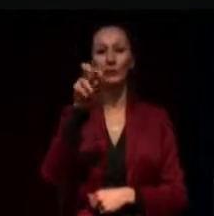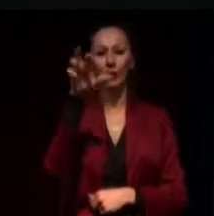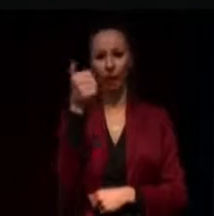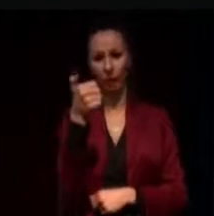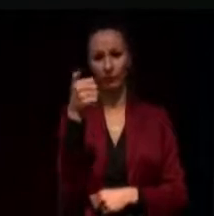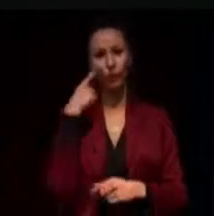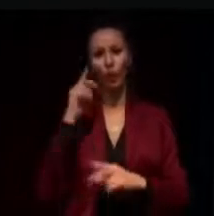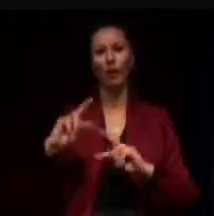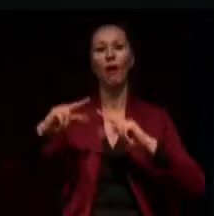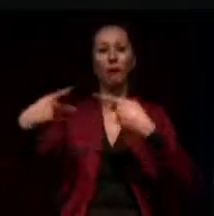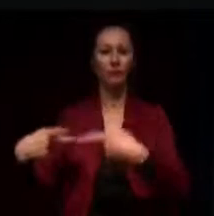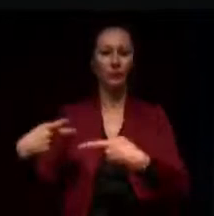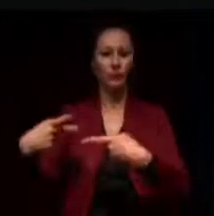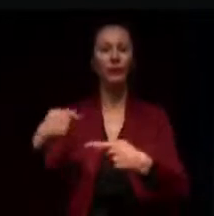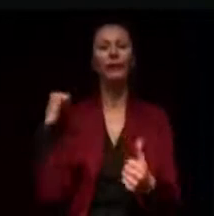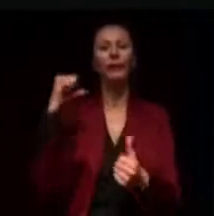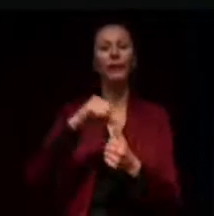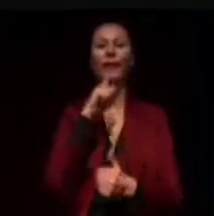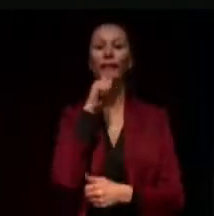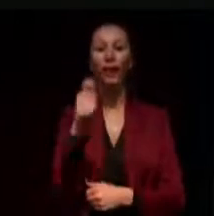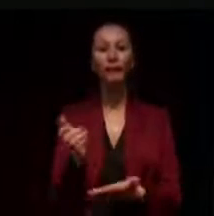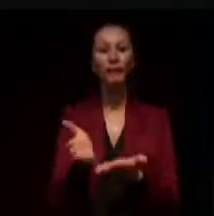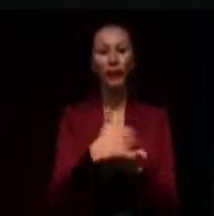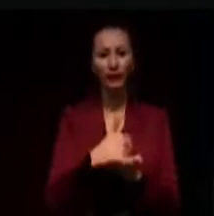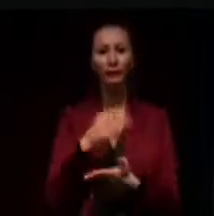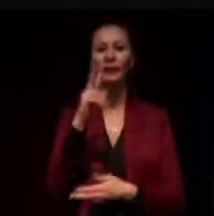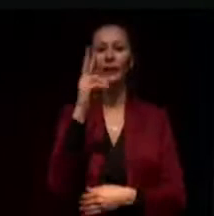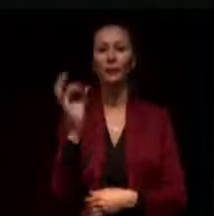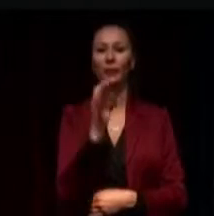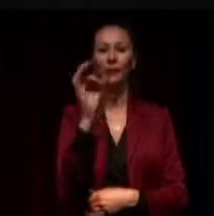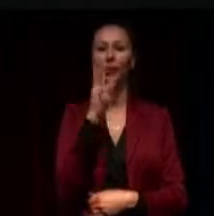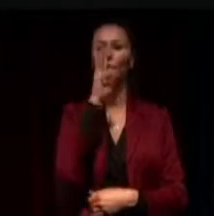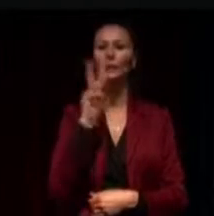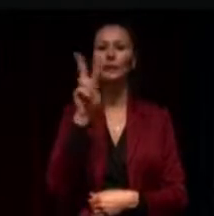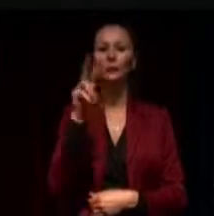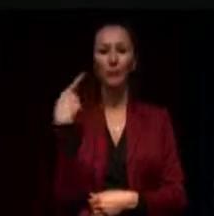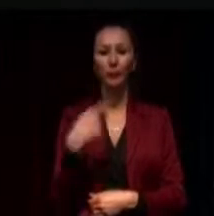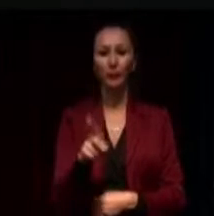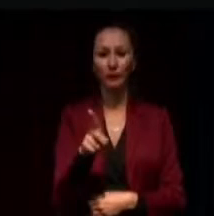14.86 arttırılmıştır. Yine teklif edilen gelir bütçesi